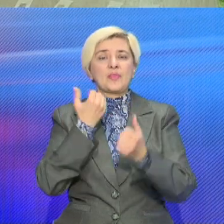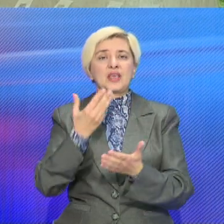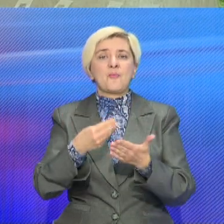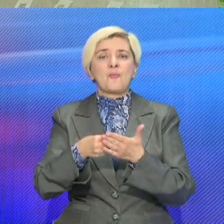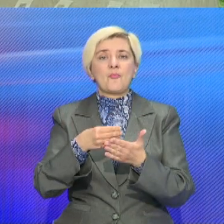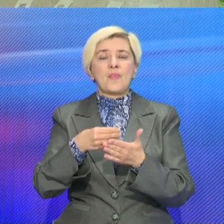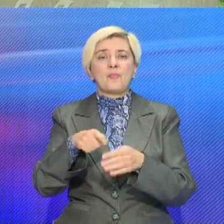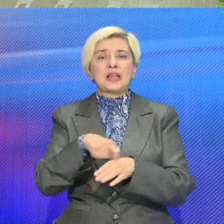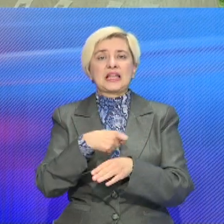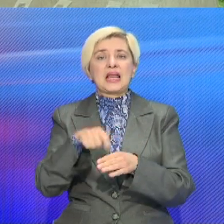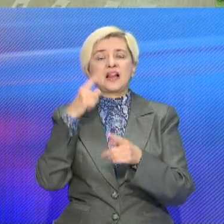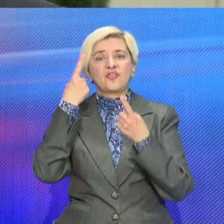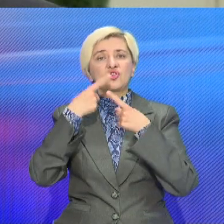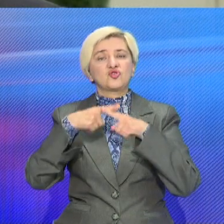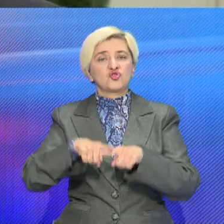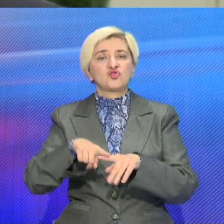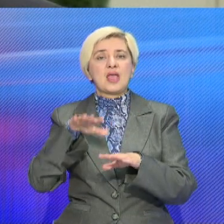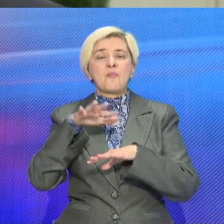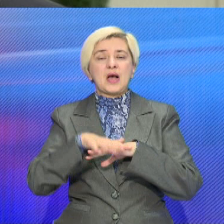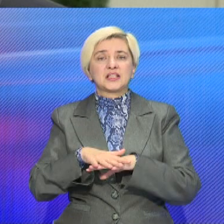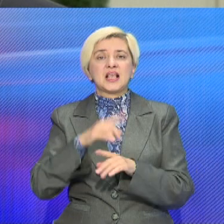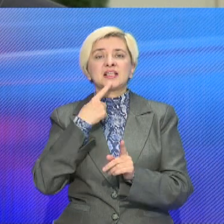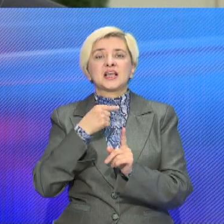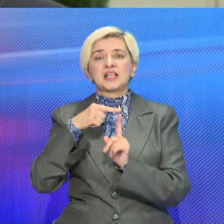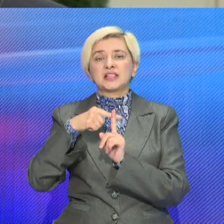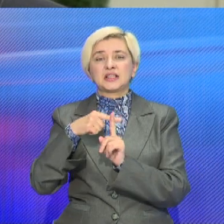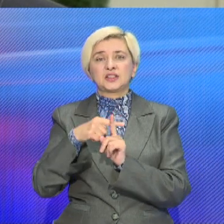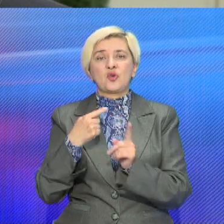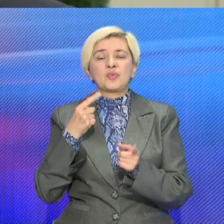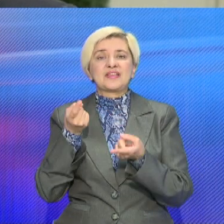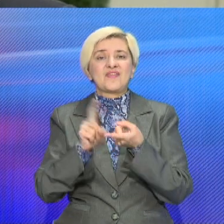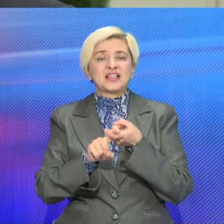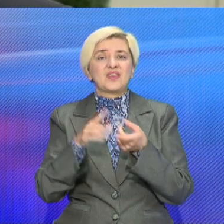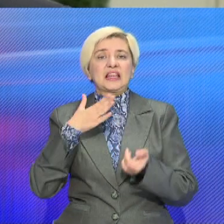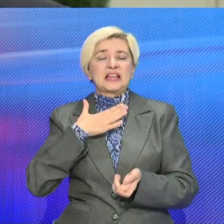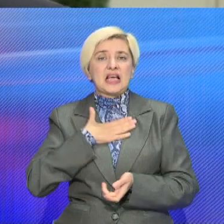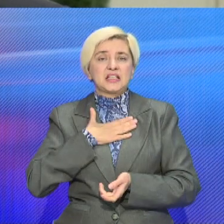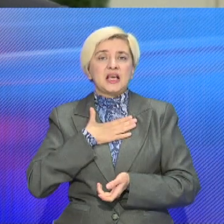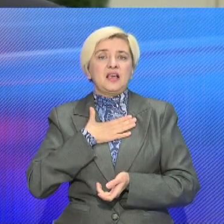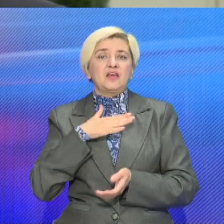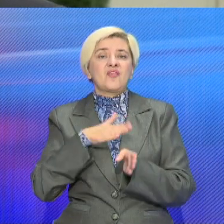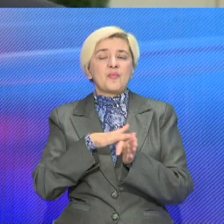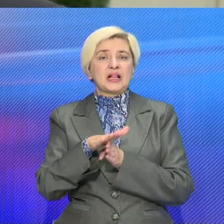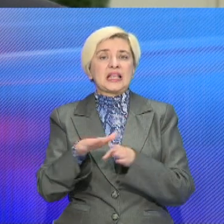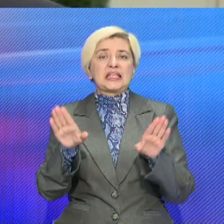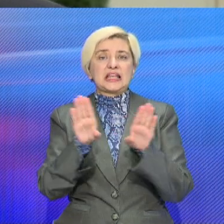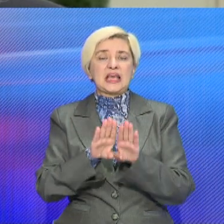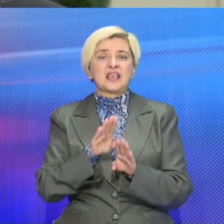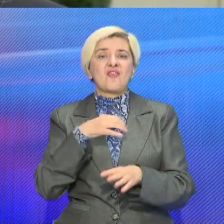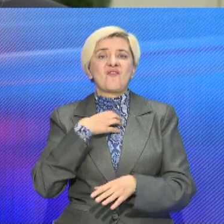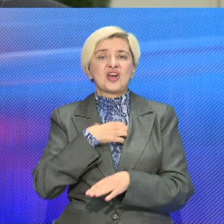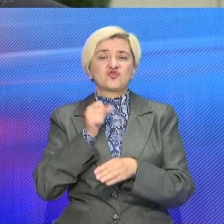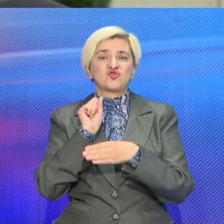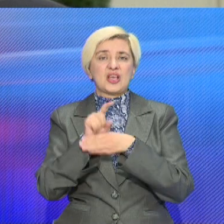матэрыяльна-тэхнічнай базы. З «Красным крестом» связвае нас и выполнение таких важных задач,